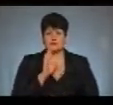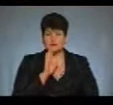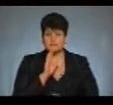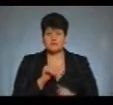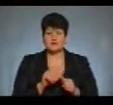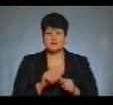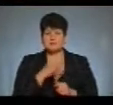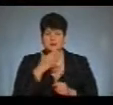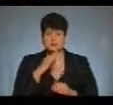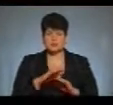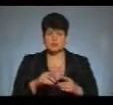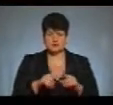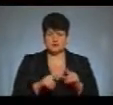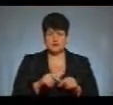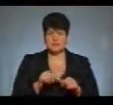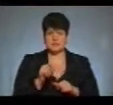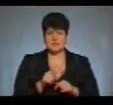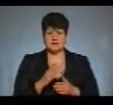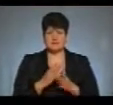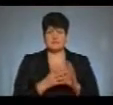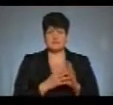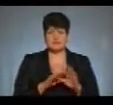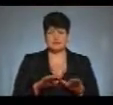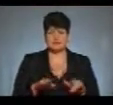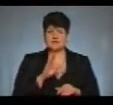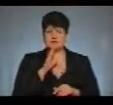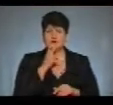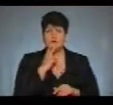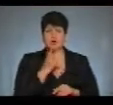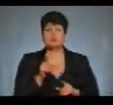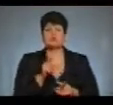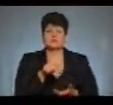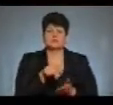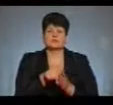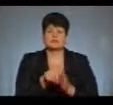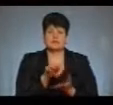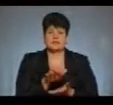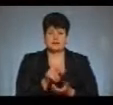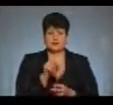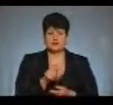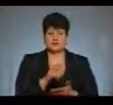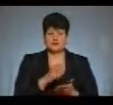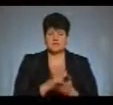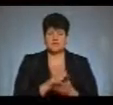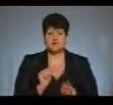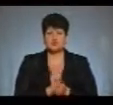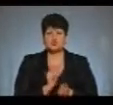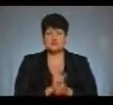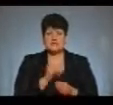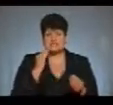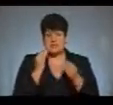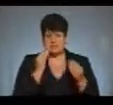у сім'ї 9 дітей. Дівчинка показує, що є у пакунку. Тут є сухі